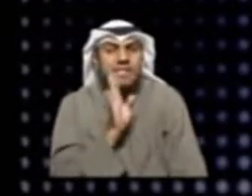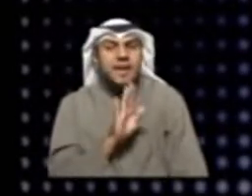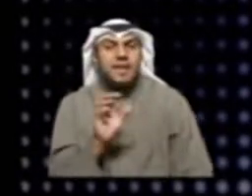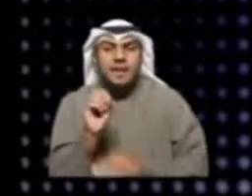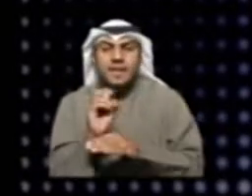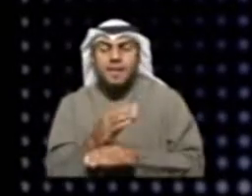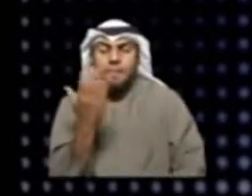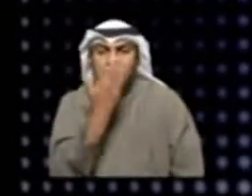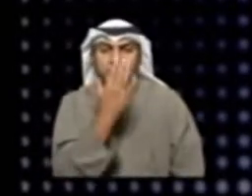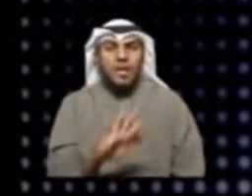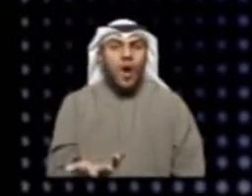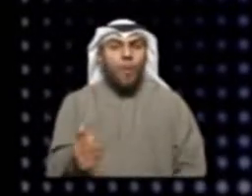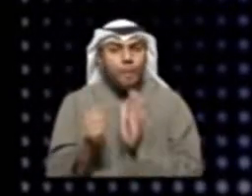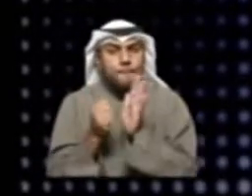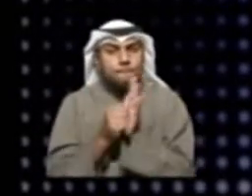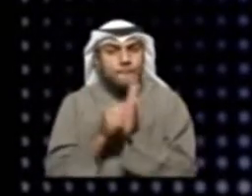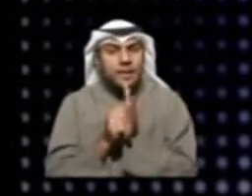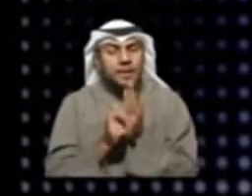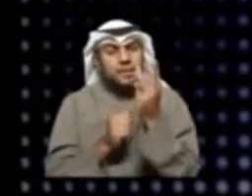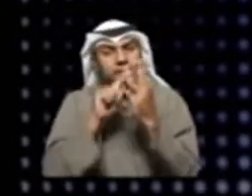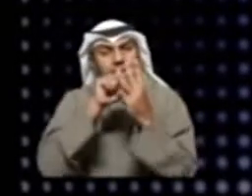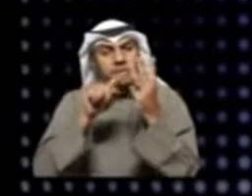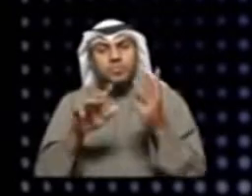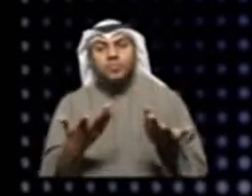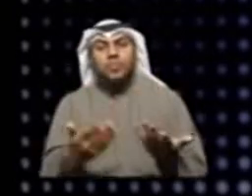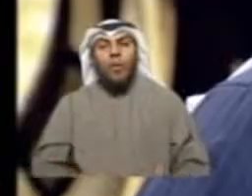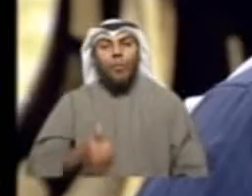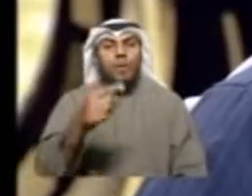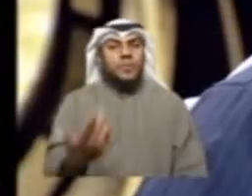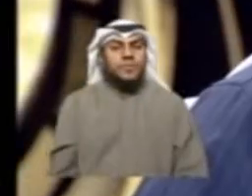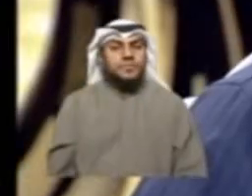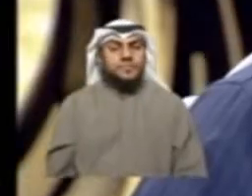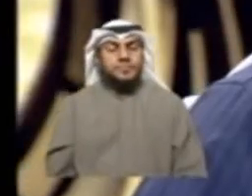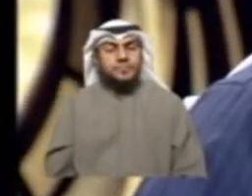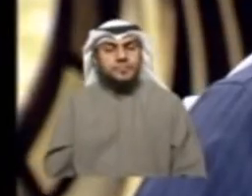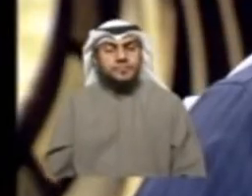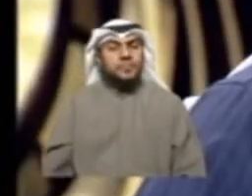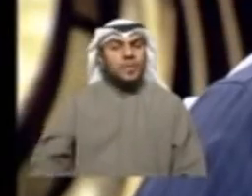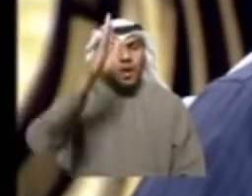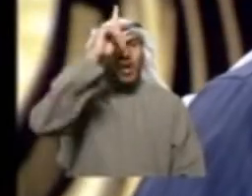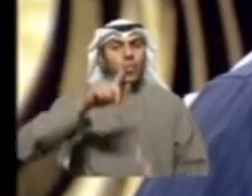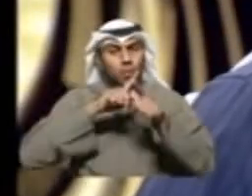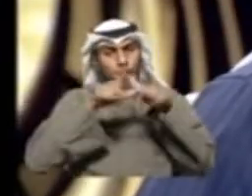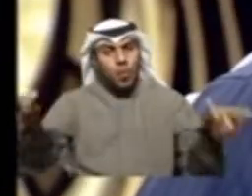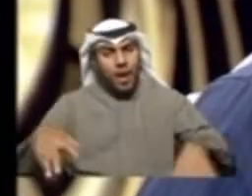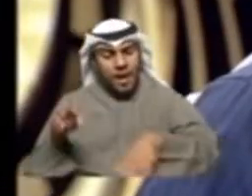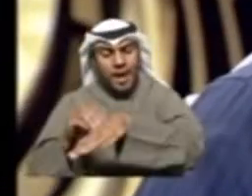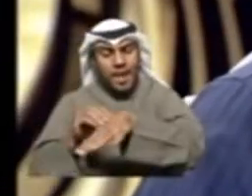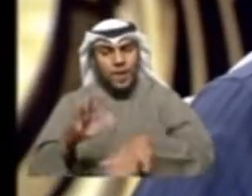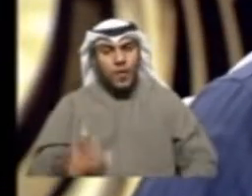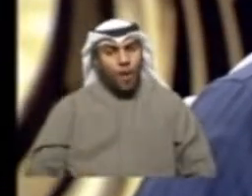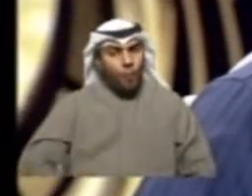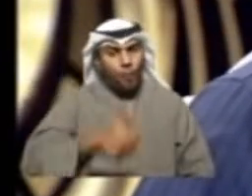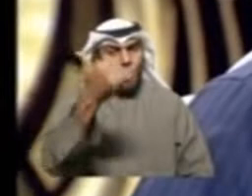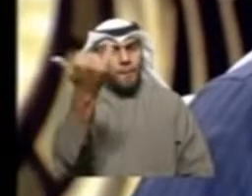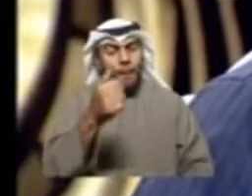أم للمنازل بالنسبة نعم بحسب ما أعلنه العراق حاليا هو إعادة تأمين المساكن